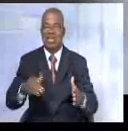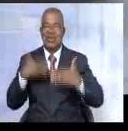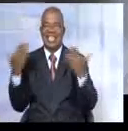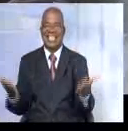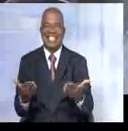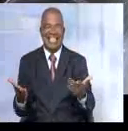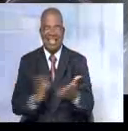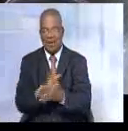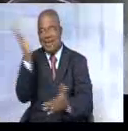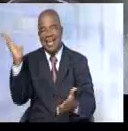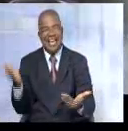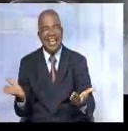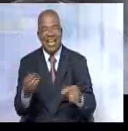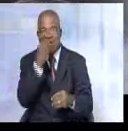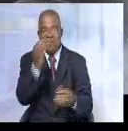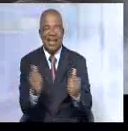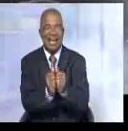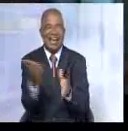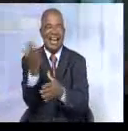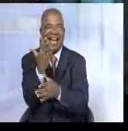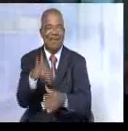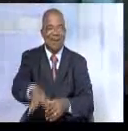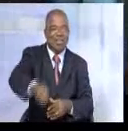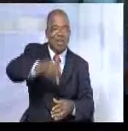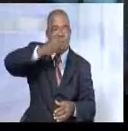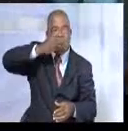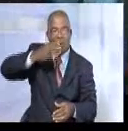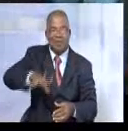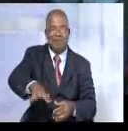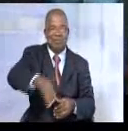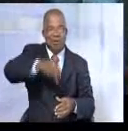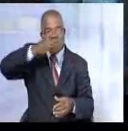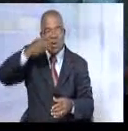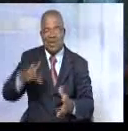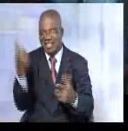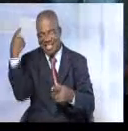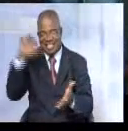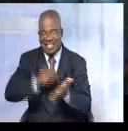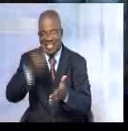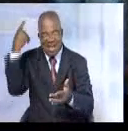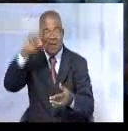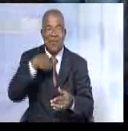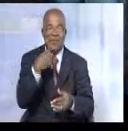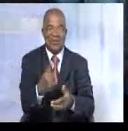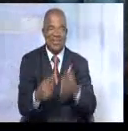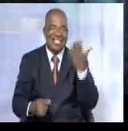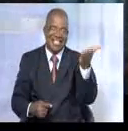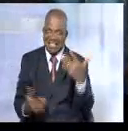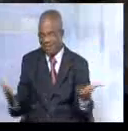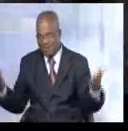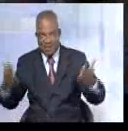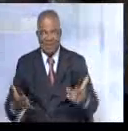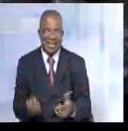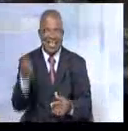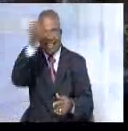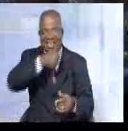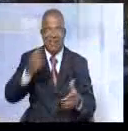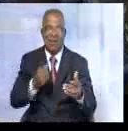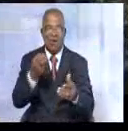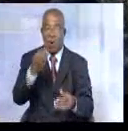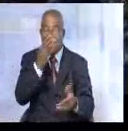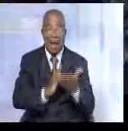que je mange avec la main. Ça dit que c'est pour mettre en exergue le côté traditionnel, le côté africain. Pour